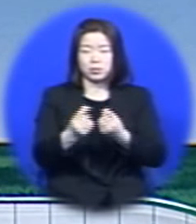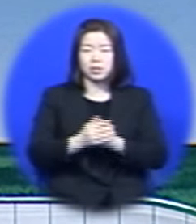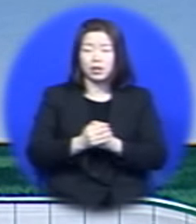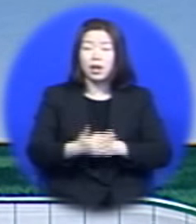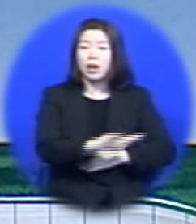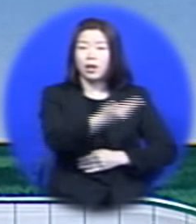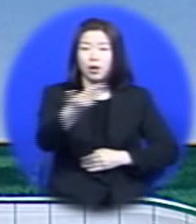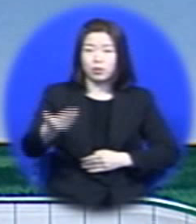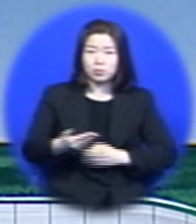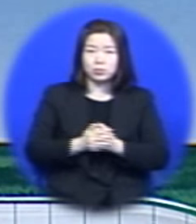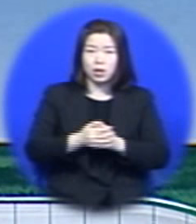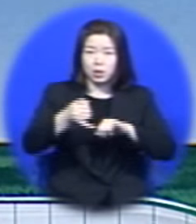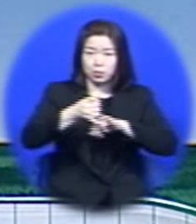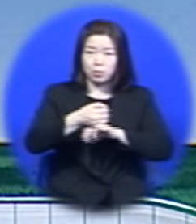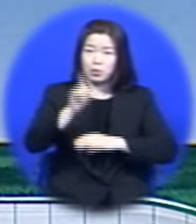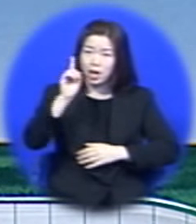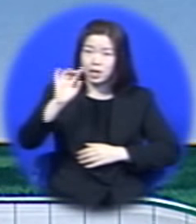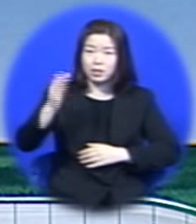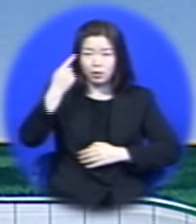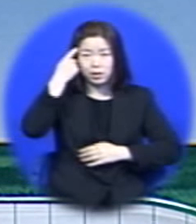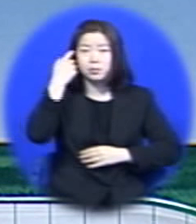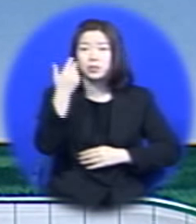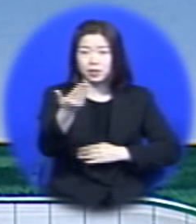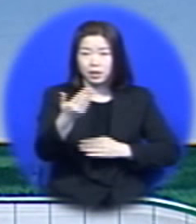여러분, 꼭 하나 되어야 되나요?